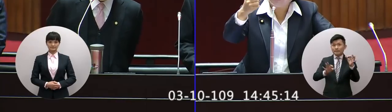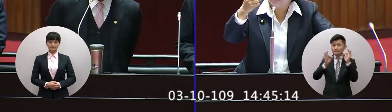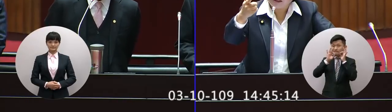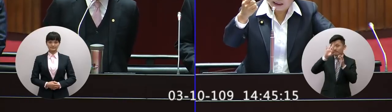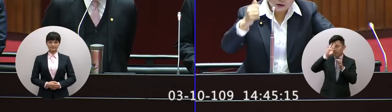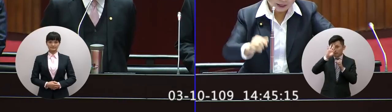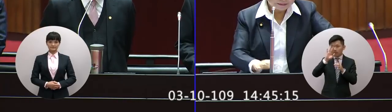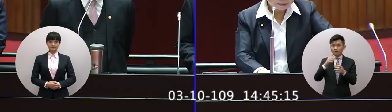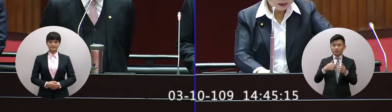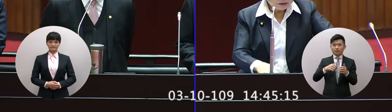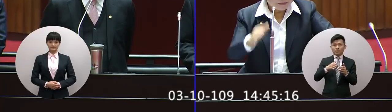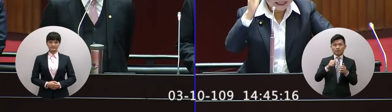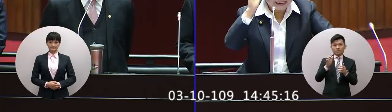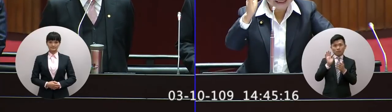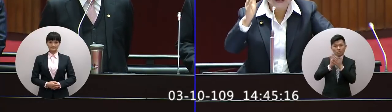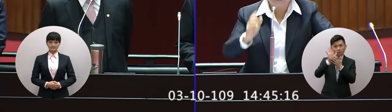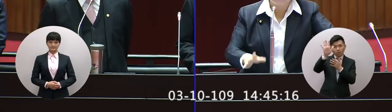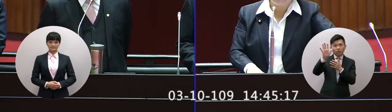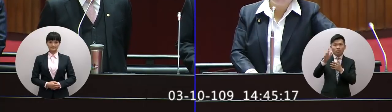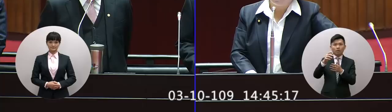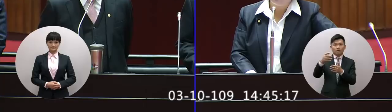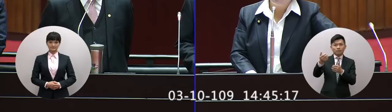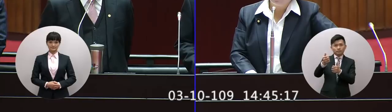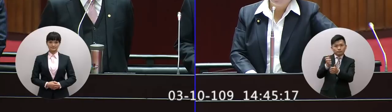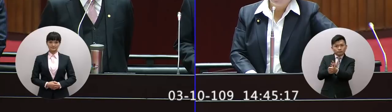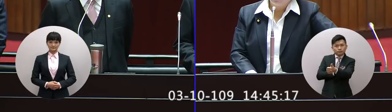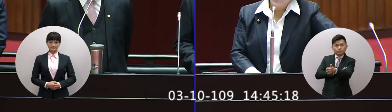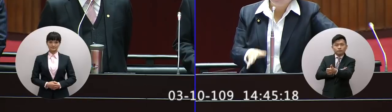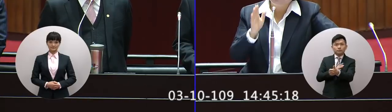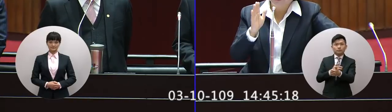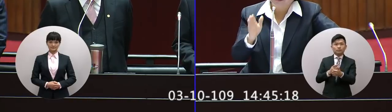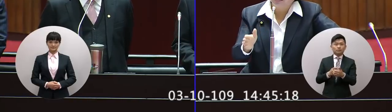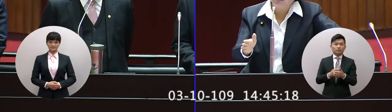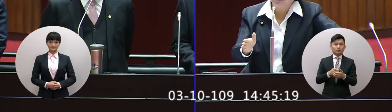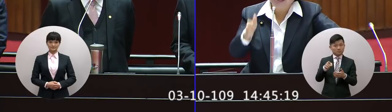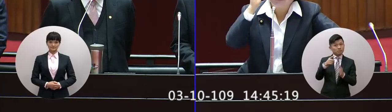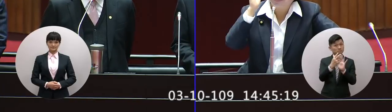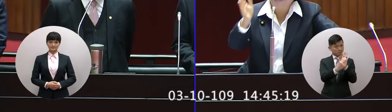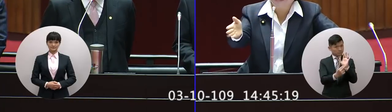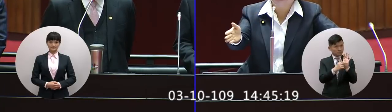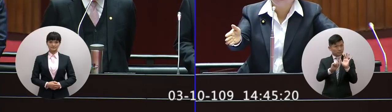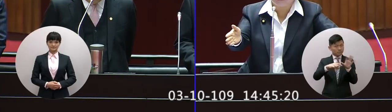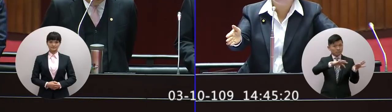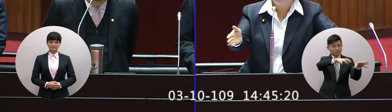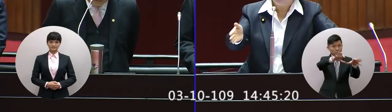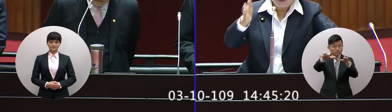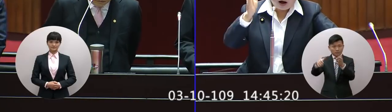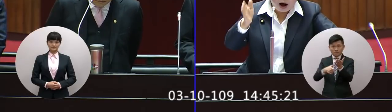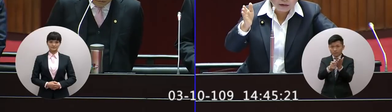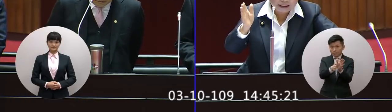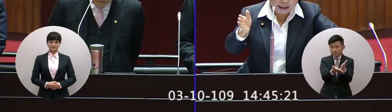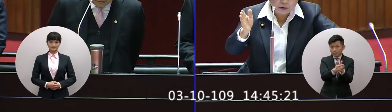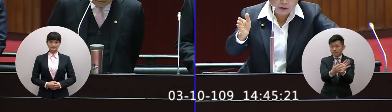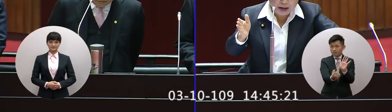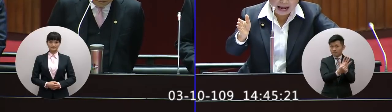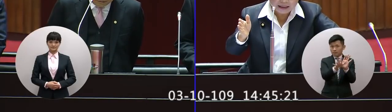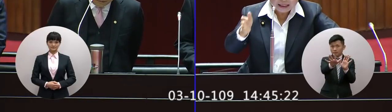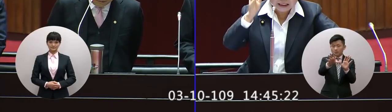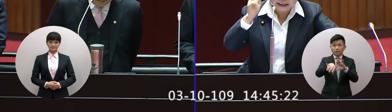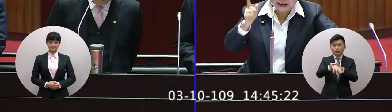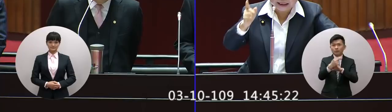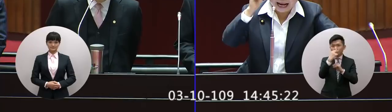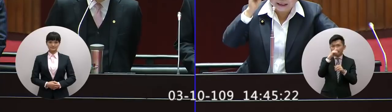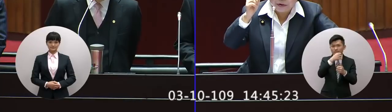成癌症分为后天遗传，我们理性的来探讨， 他特别指出，在国际的期刊，空气污